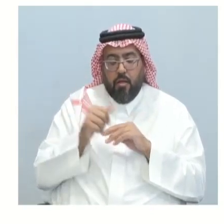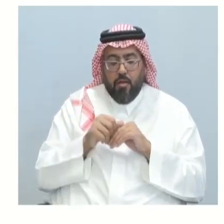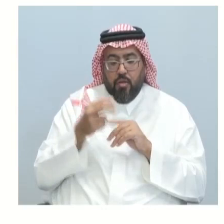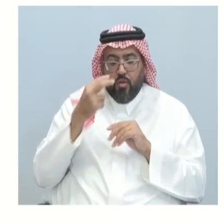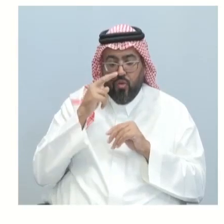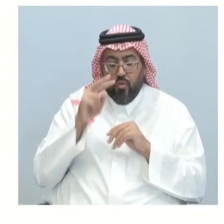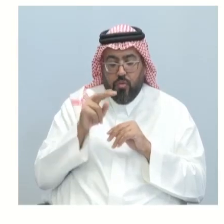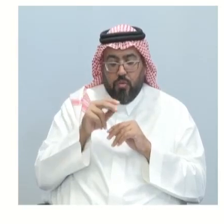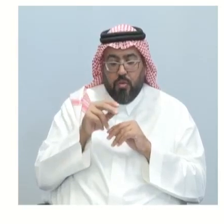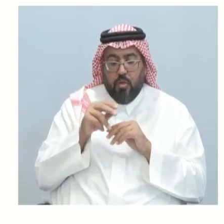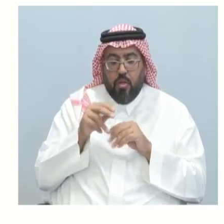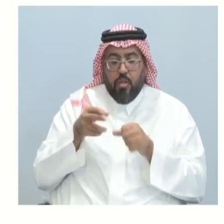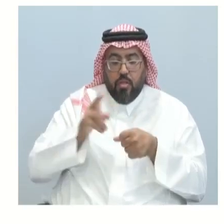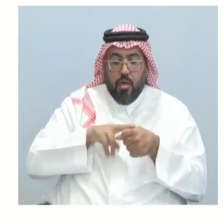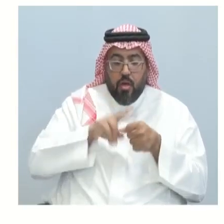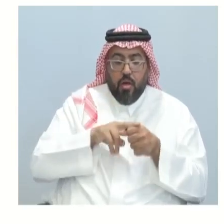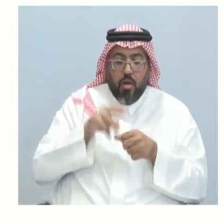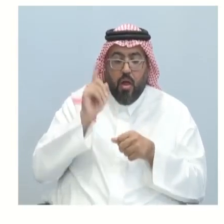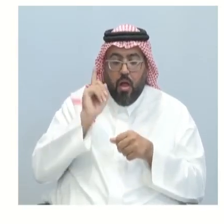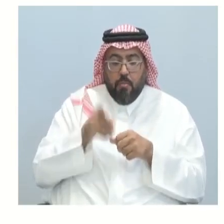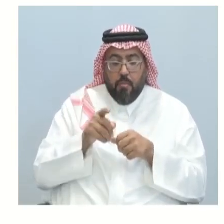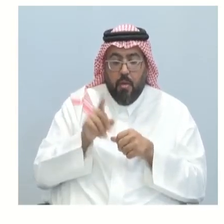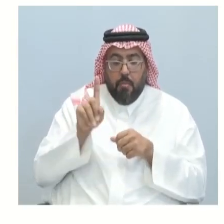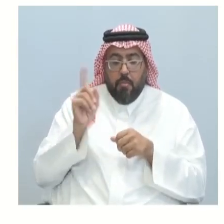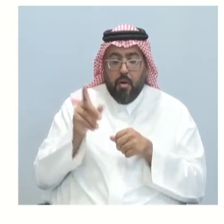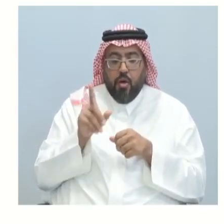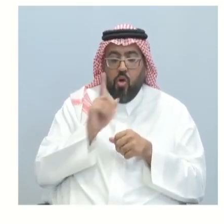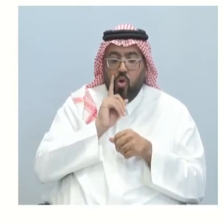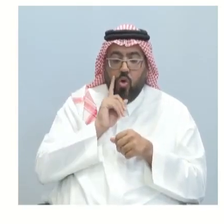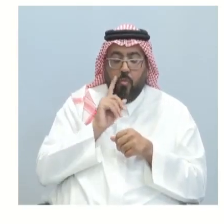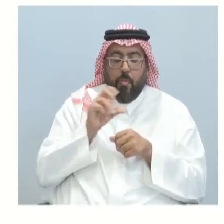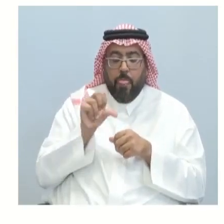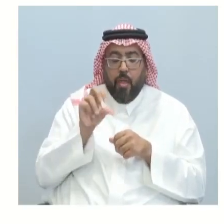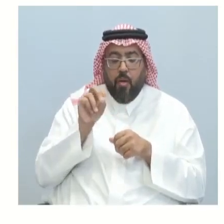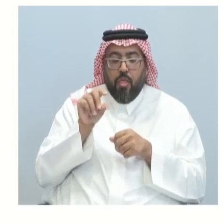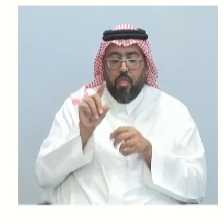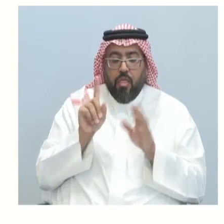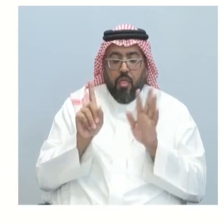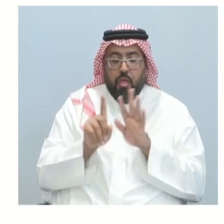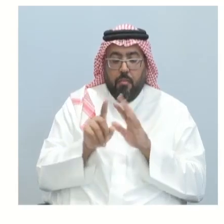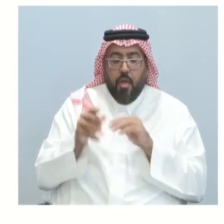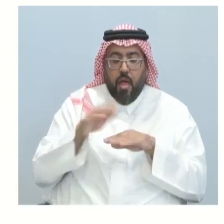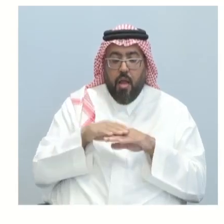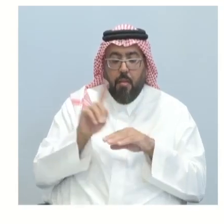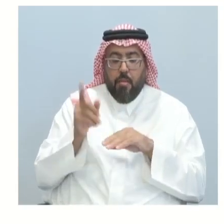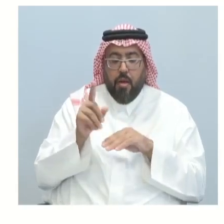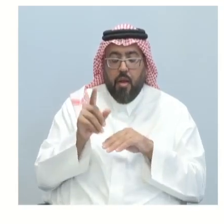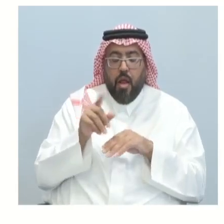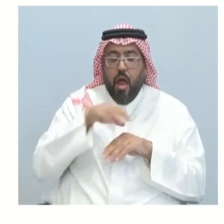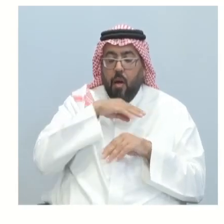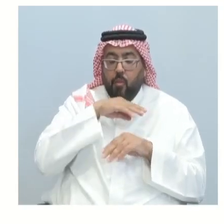لاحظوا تكرر الامر ببر الام وقدم على بر